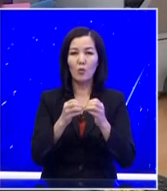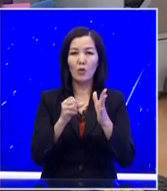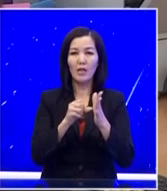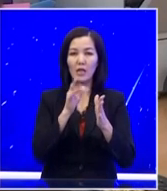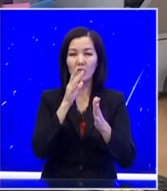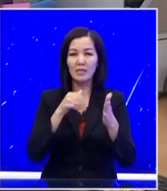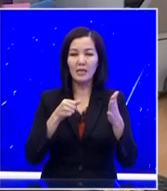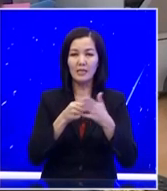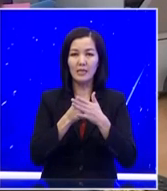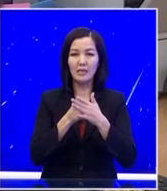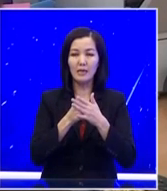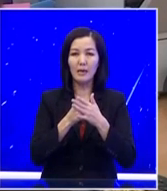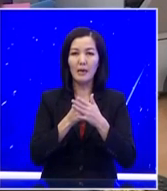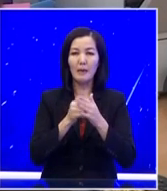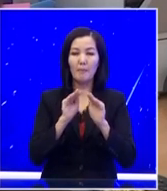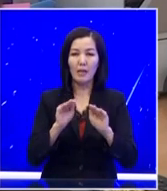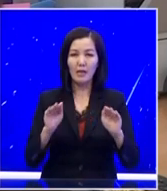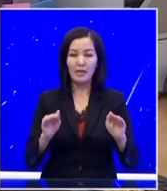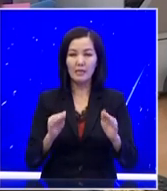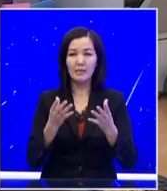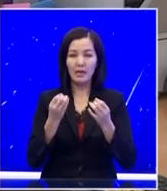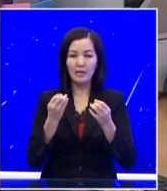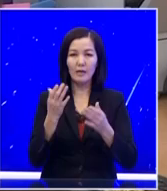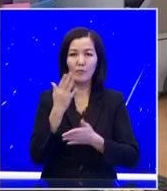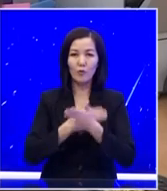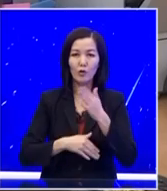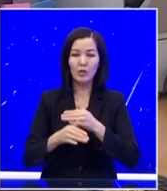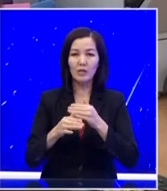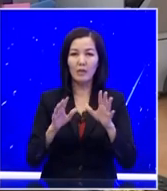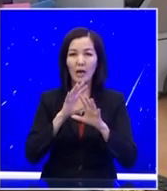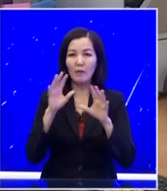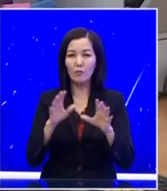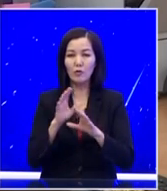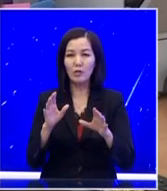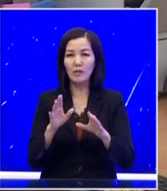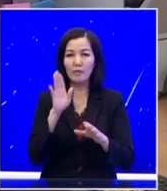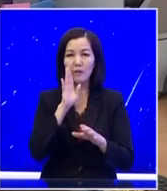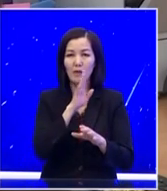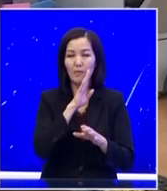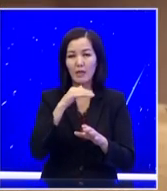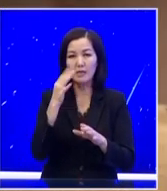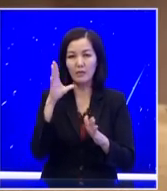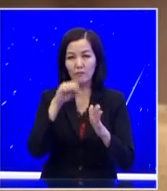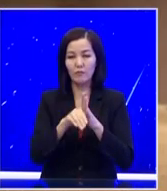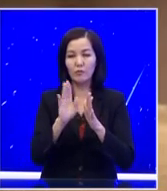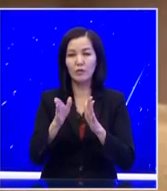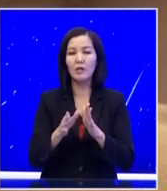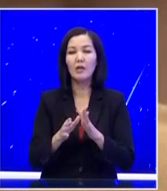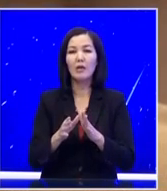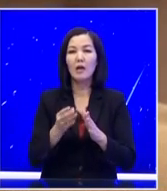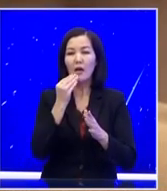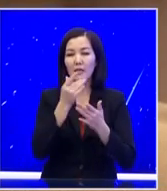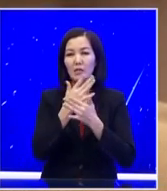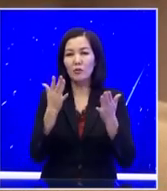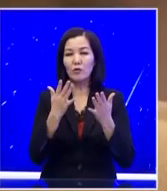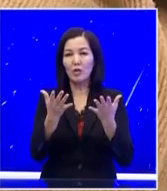дейінгі мүгедек балалар және мүгедек балаларды тәрбиелеп отырған азаматтарды қосты. Мұндай азық-түлік